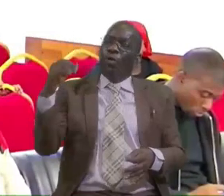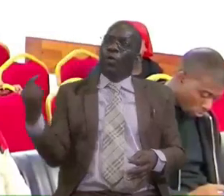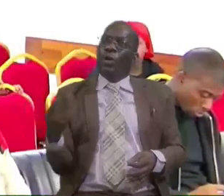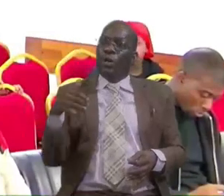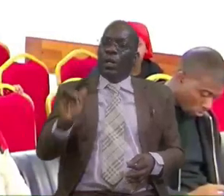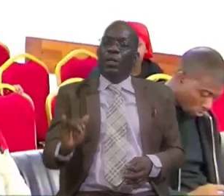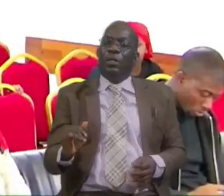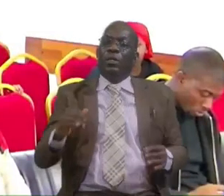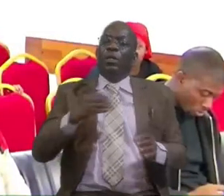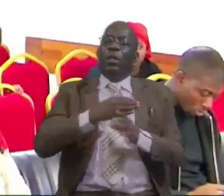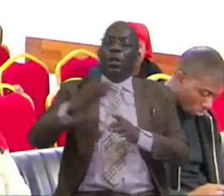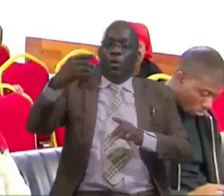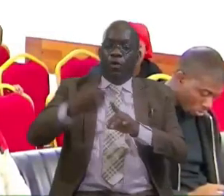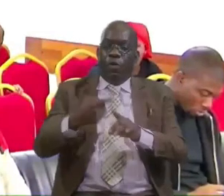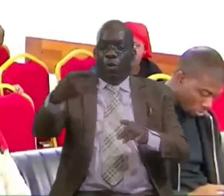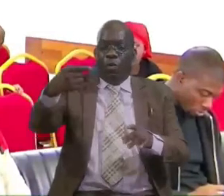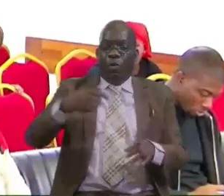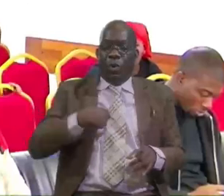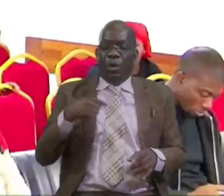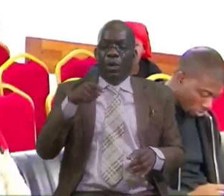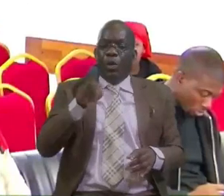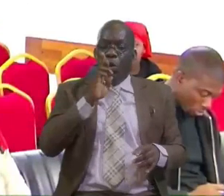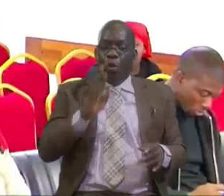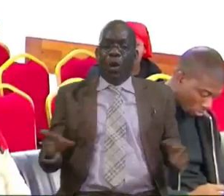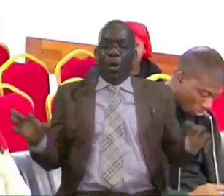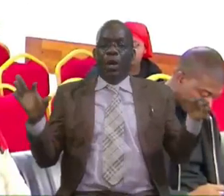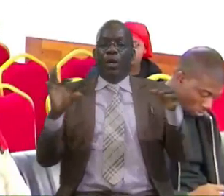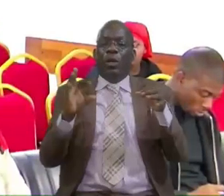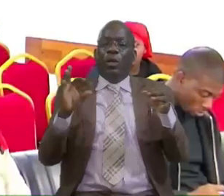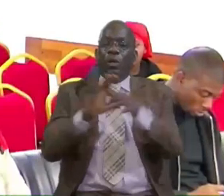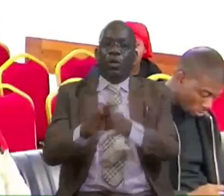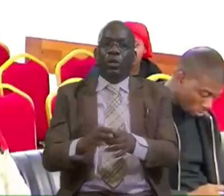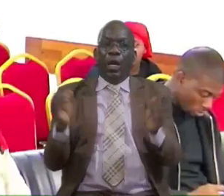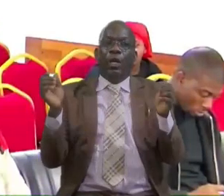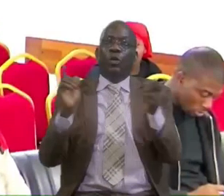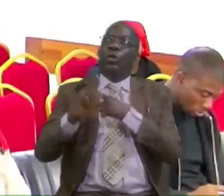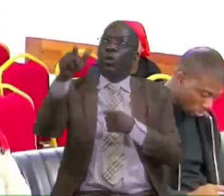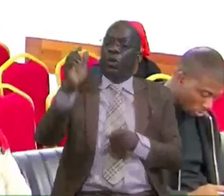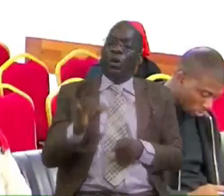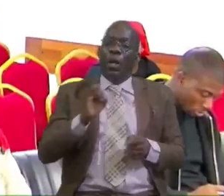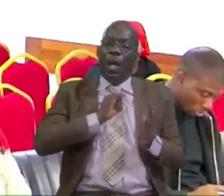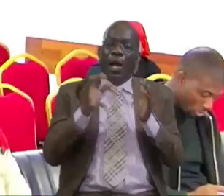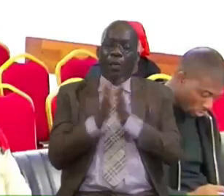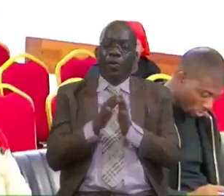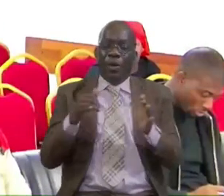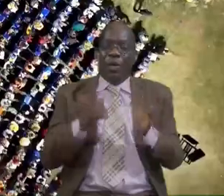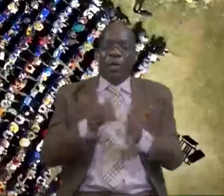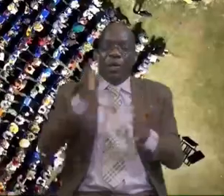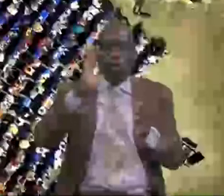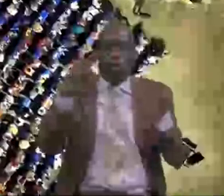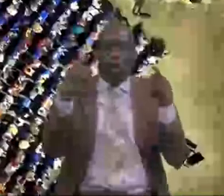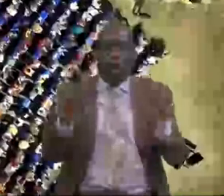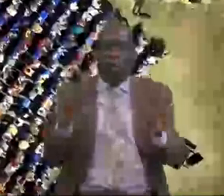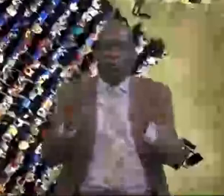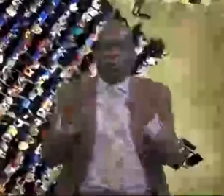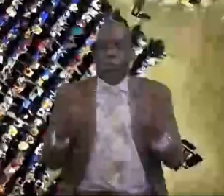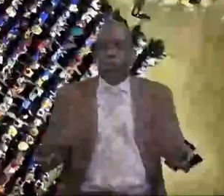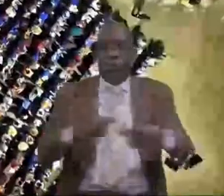de ma vie. Tu es donc réconcilié à Dieu. Je prie que cela t'arrive